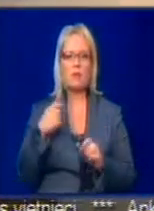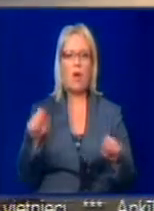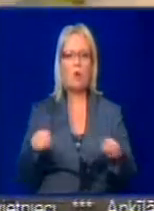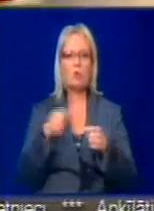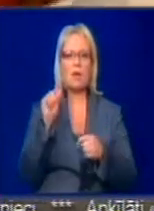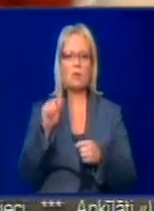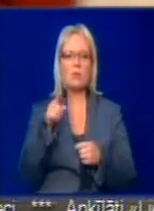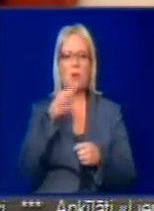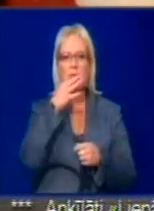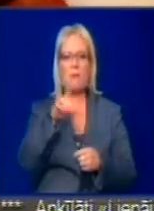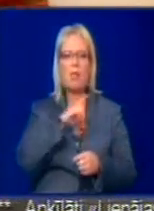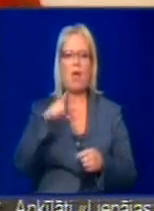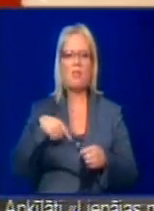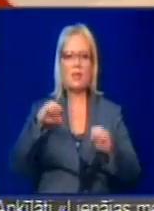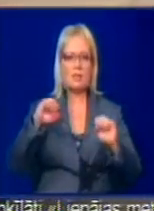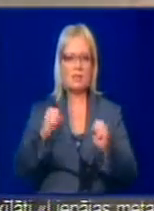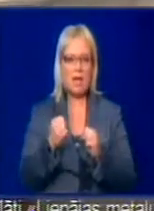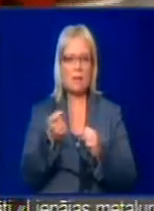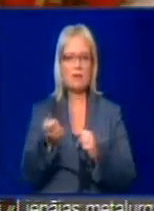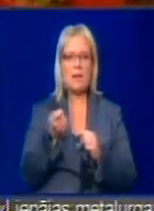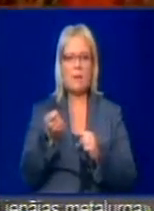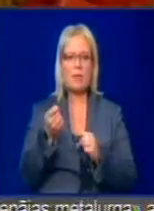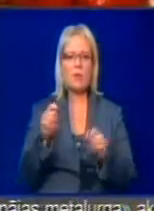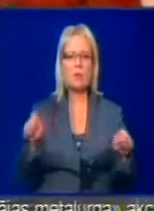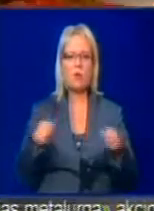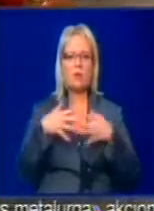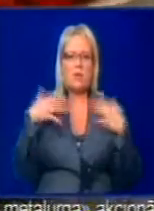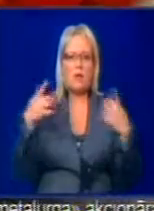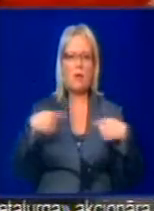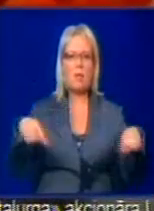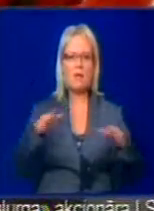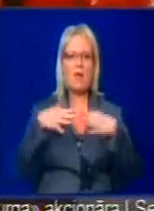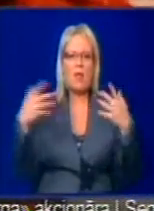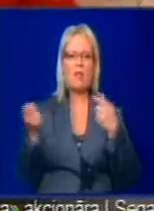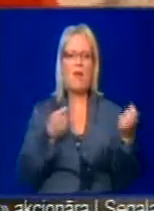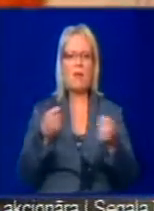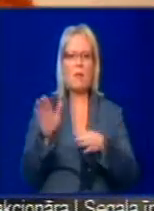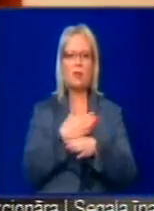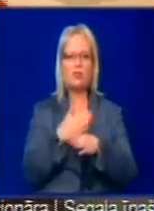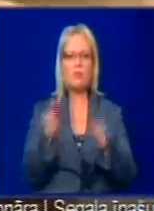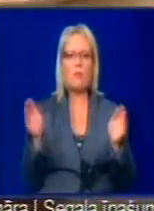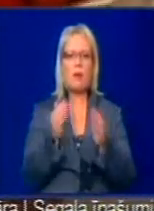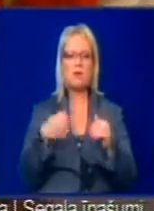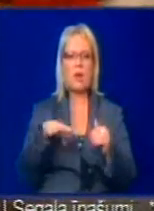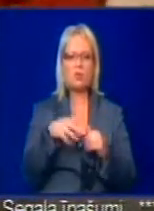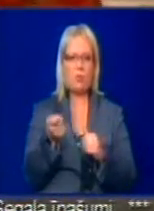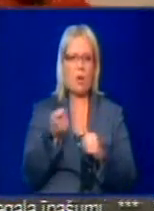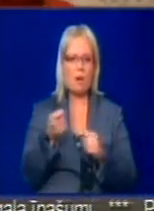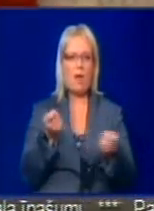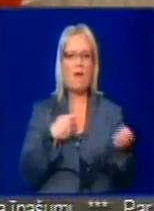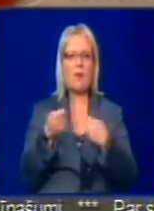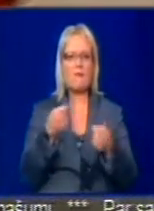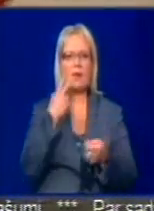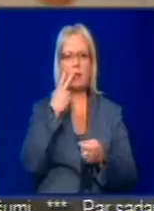jo tām nepatīk Latvijas ziemas. Zemens, ko audzē lielās platībās lielveikaliem, bieži vien atšķiras no mazdārziņogām. Veikaliem